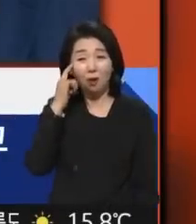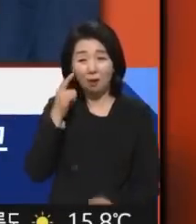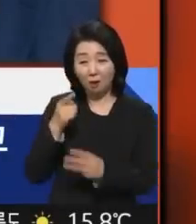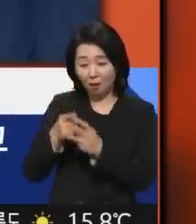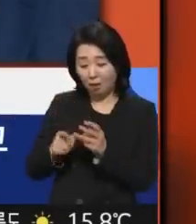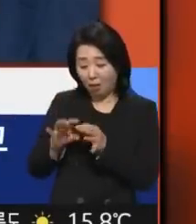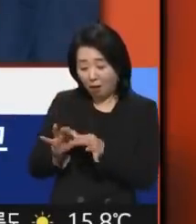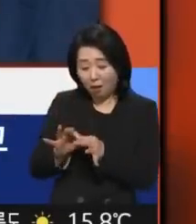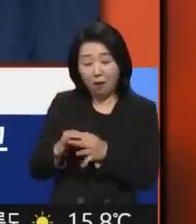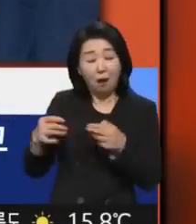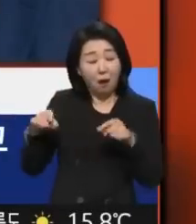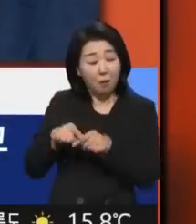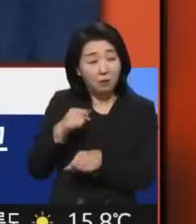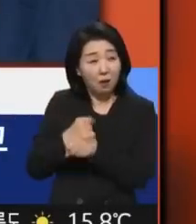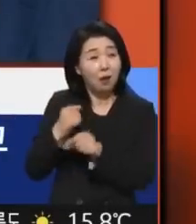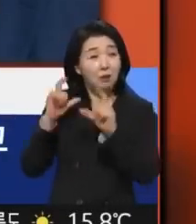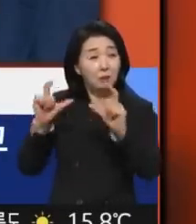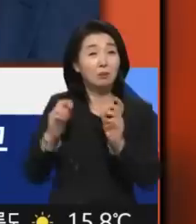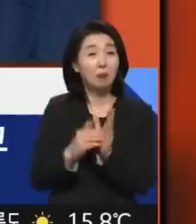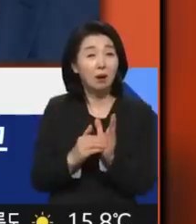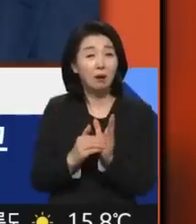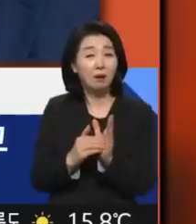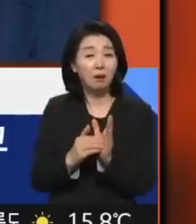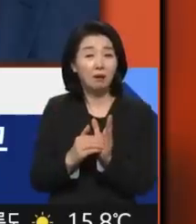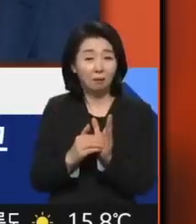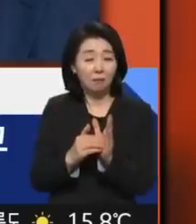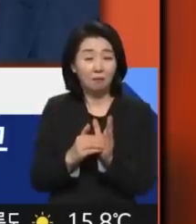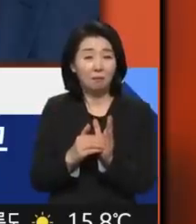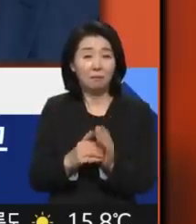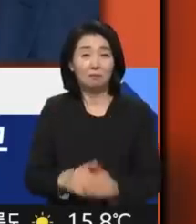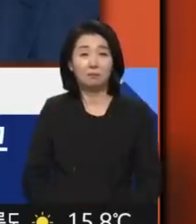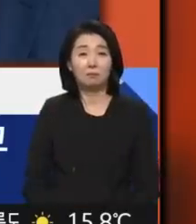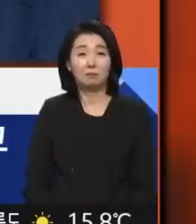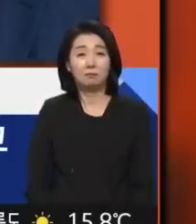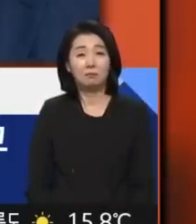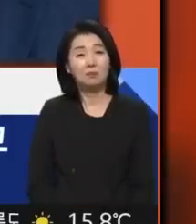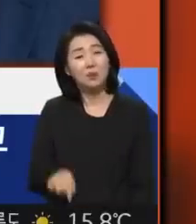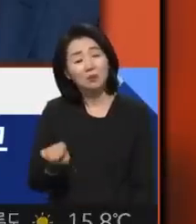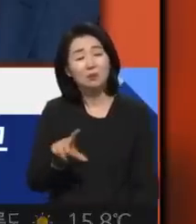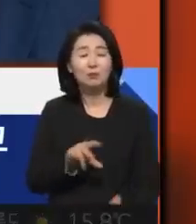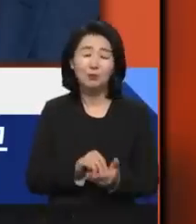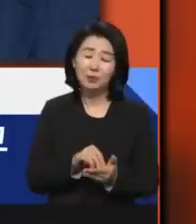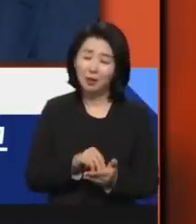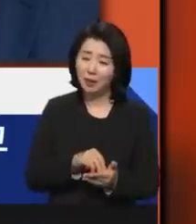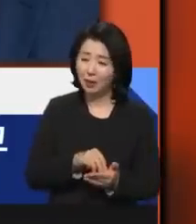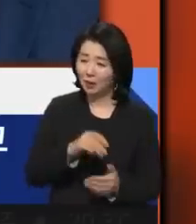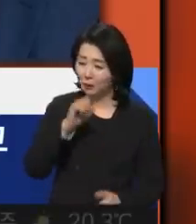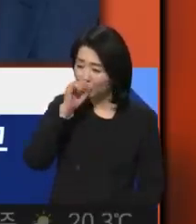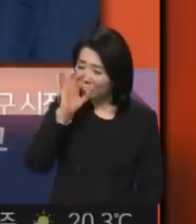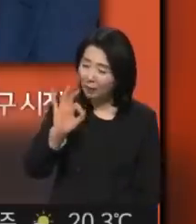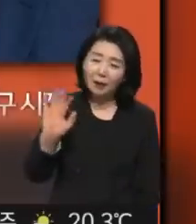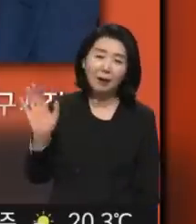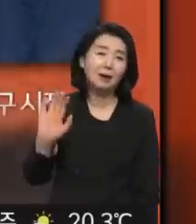가겠다고 선언을 하고 당 지도부 입성을 했는데 그게 지금 좋게 보일 리가 있겠느냐